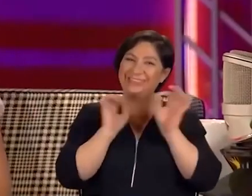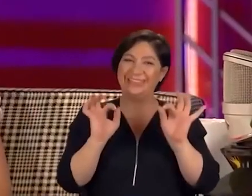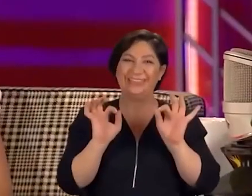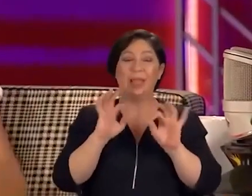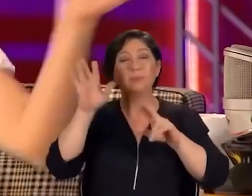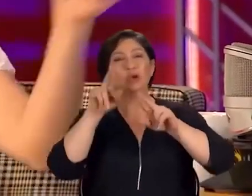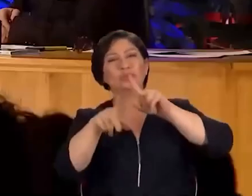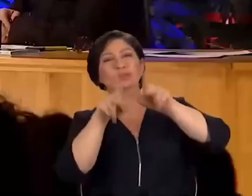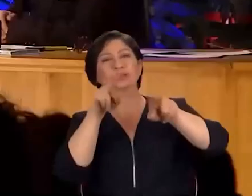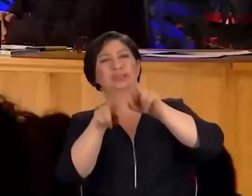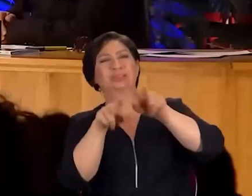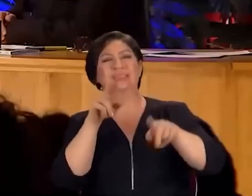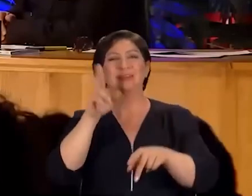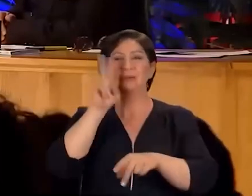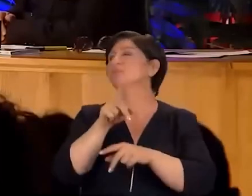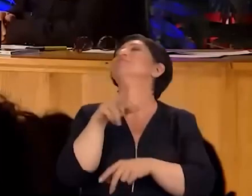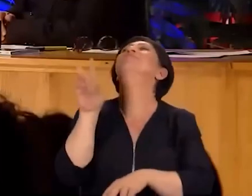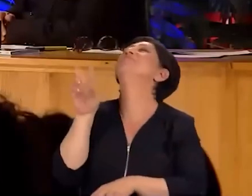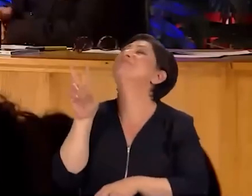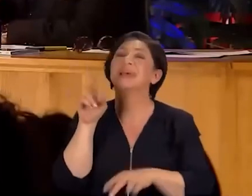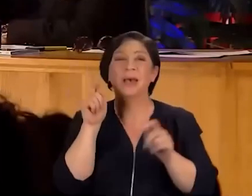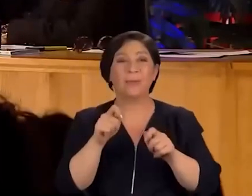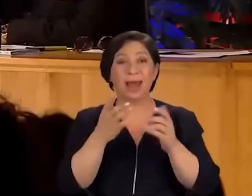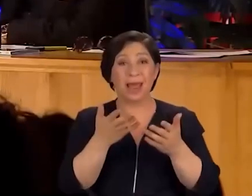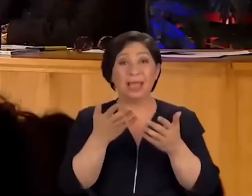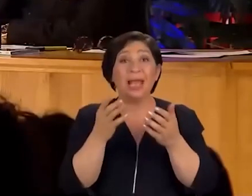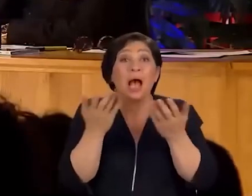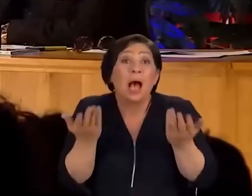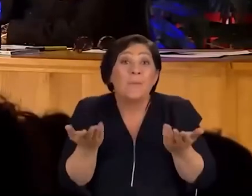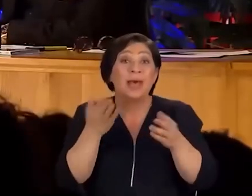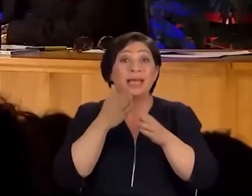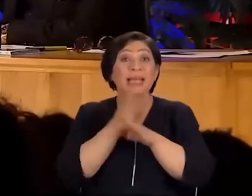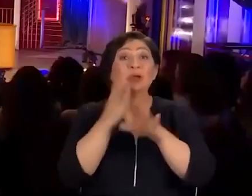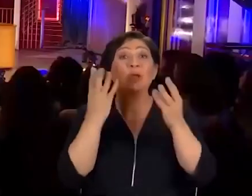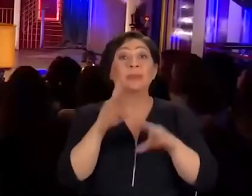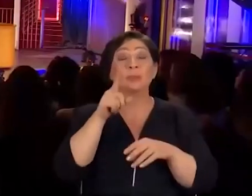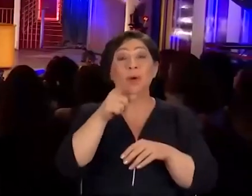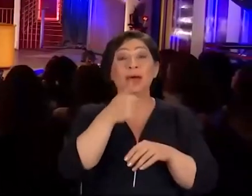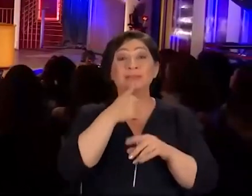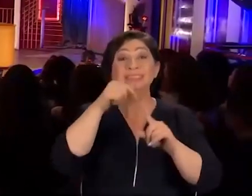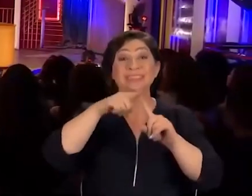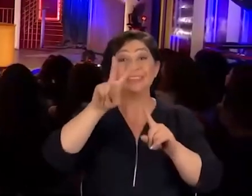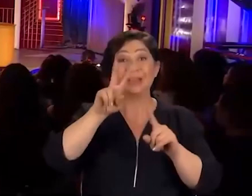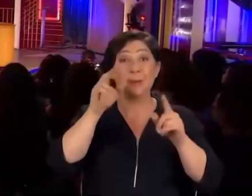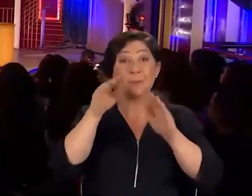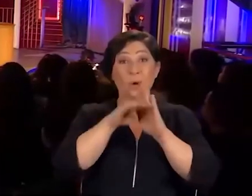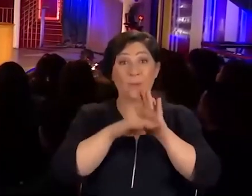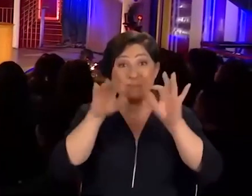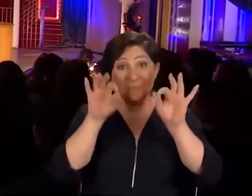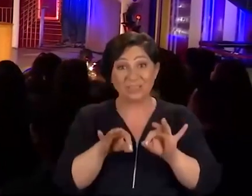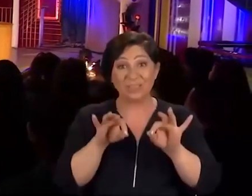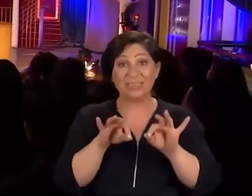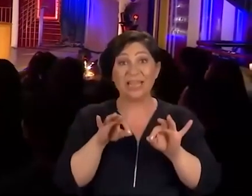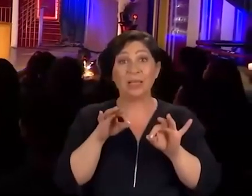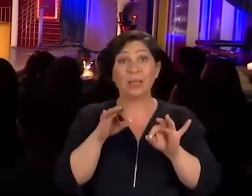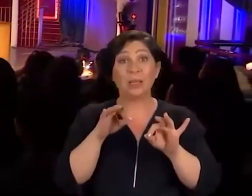Hepsi küsler. Evet. Bak, seni görseler, evet, yemin ederim kafalarını, evet, çevirirler. Evet. Hepsi küs. Ve gerçekleşelim. Çünkü bu adama televizyon programı başladı o zaman.